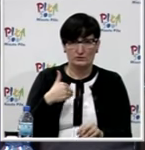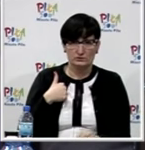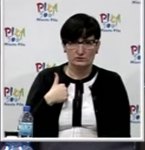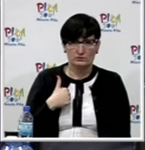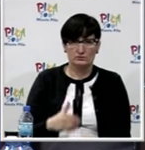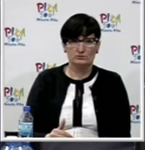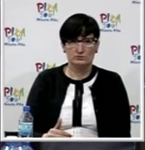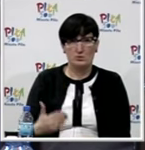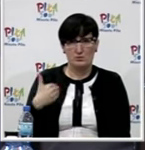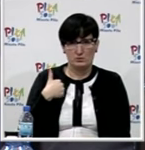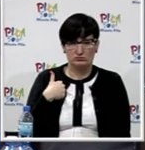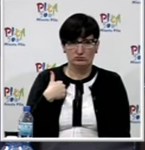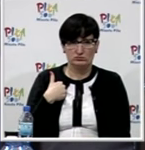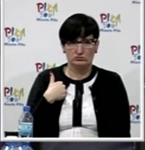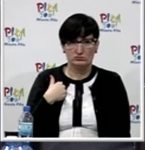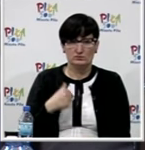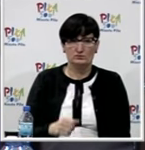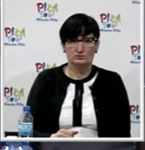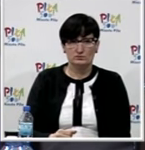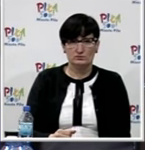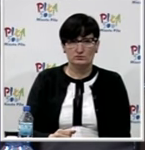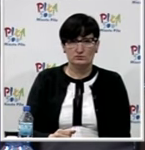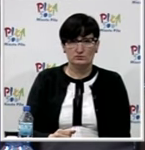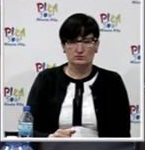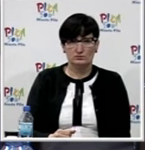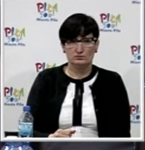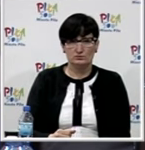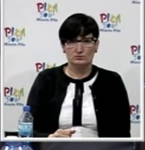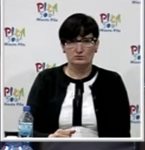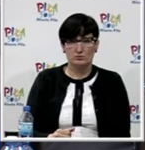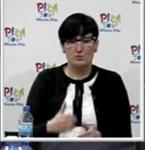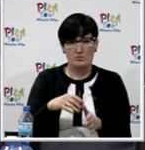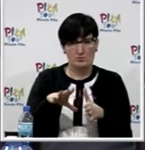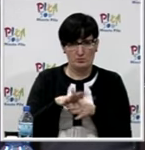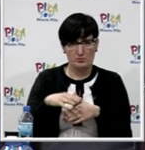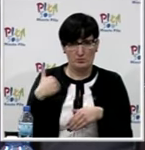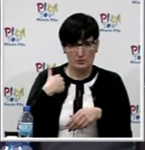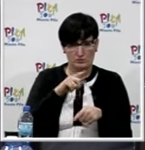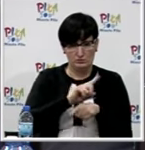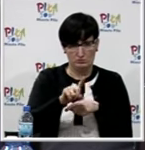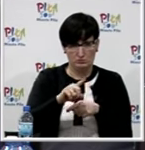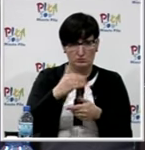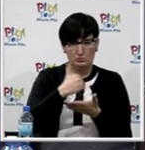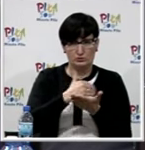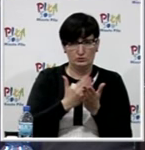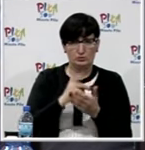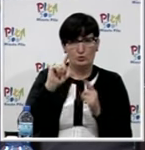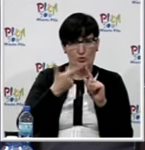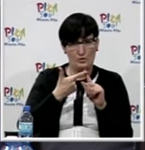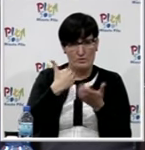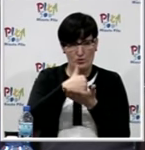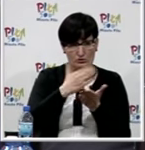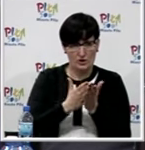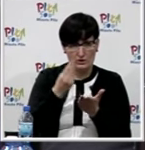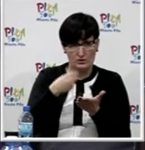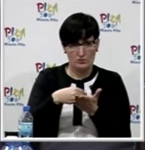został potraktowany w tym podziale środków, drugim podziale środków